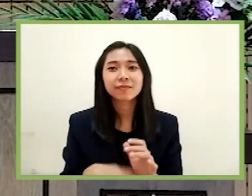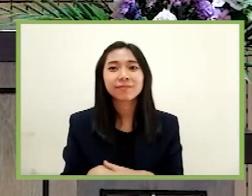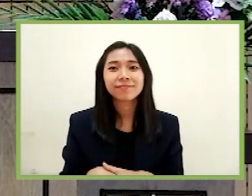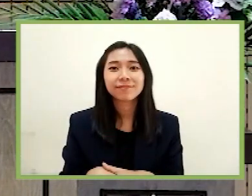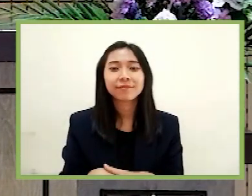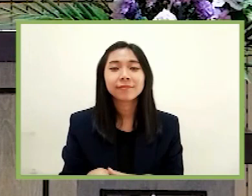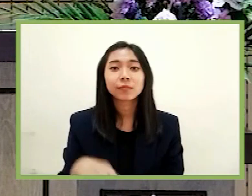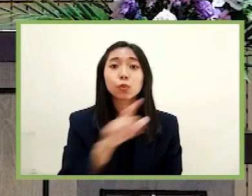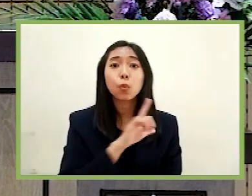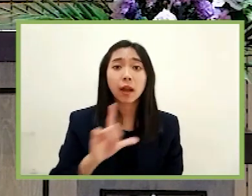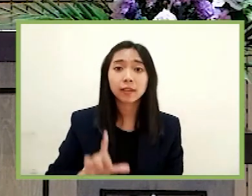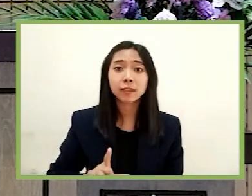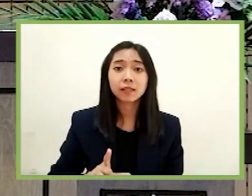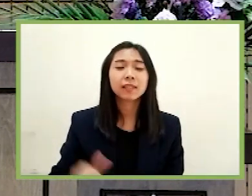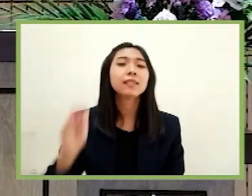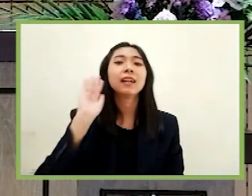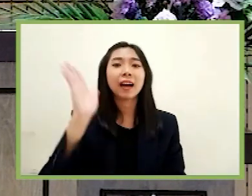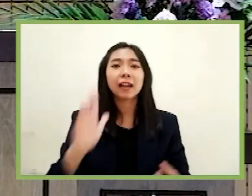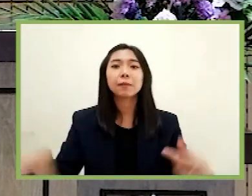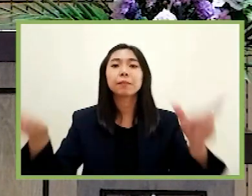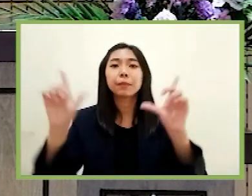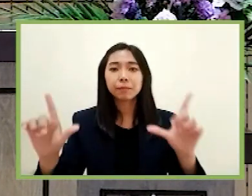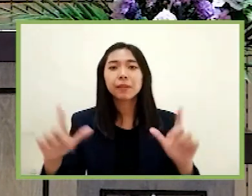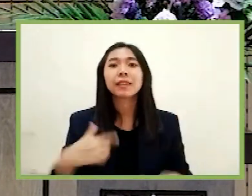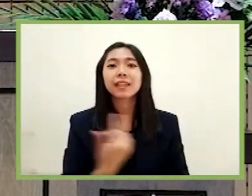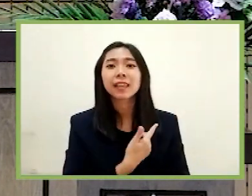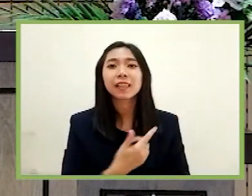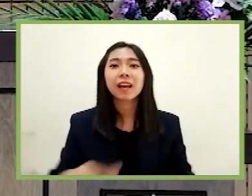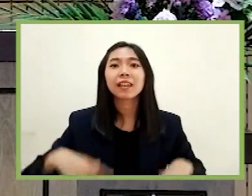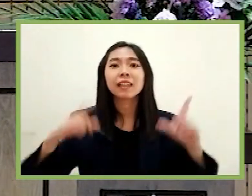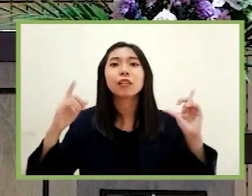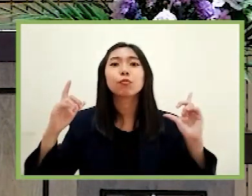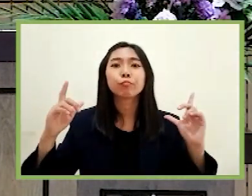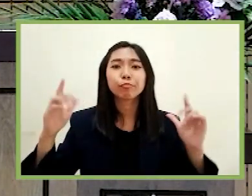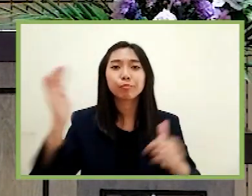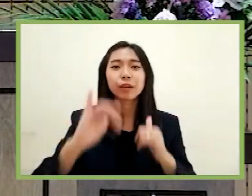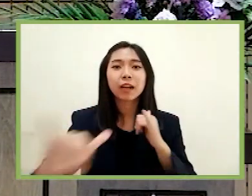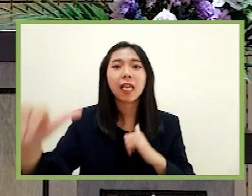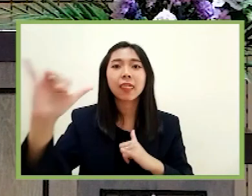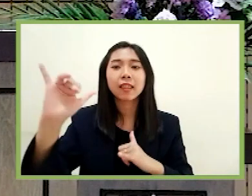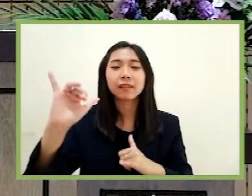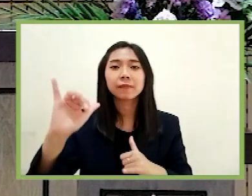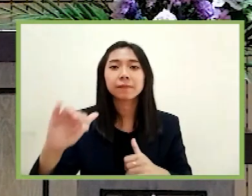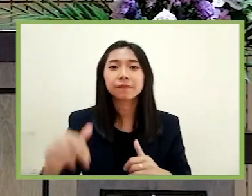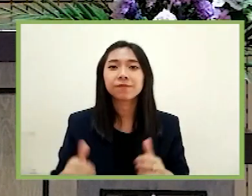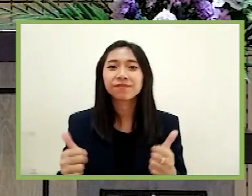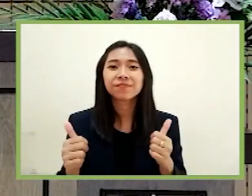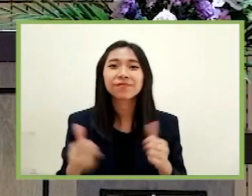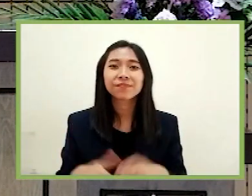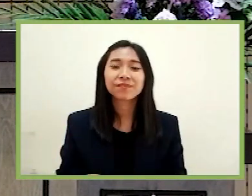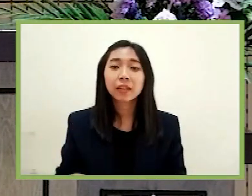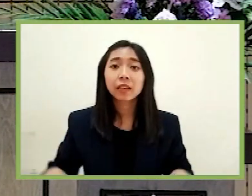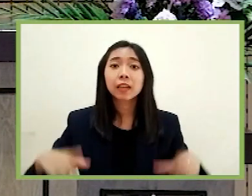Tuhan lah yang memberi kita hidup tetap menariknya dalam bacaan ini